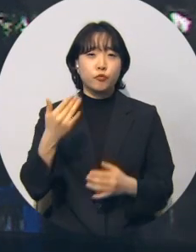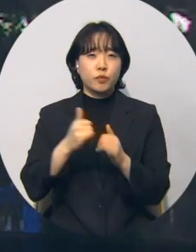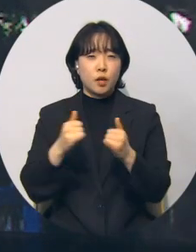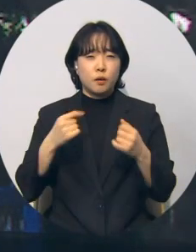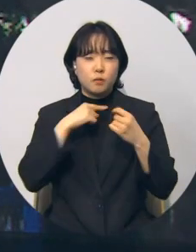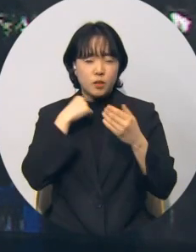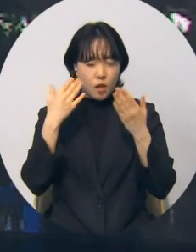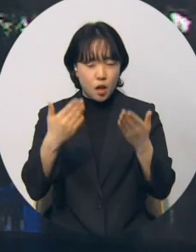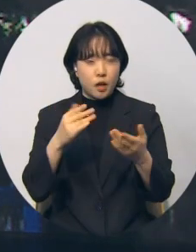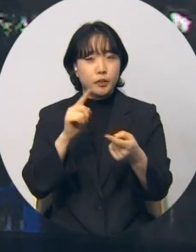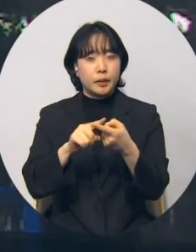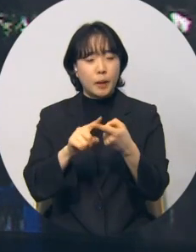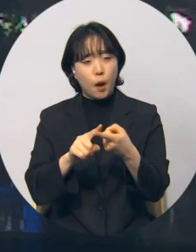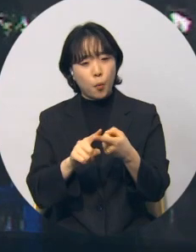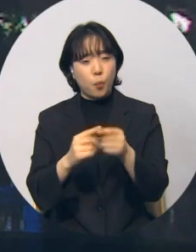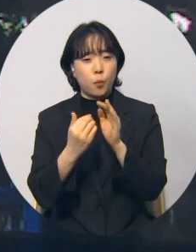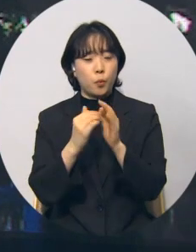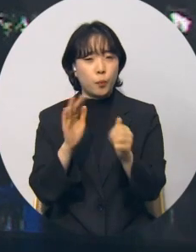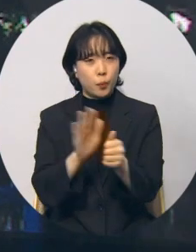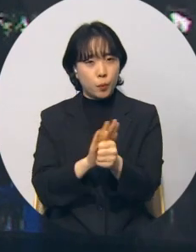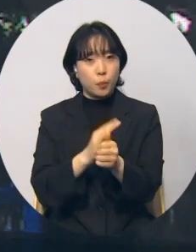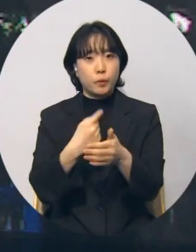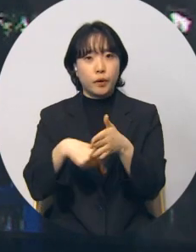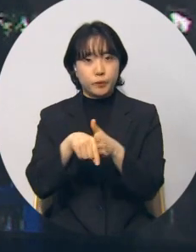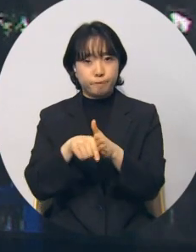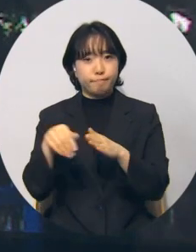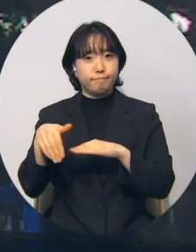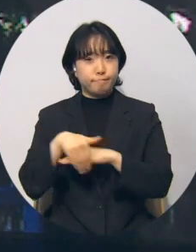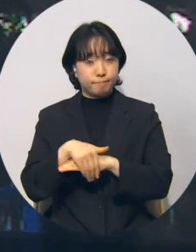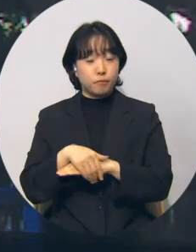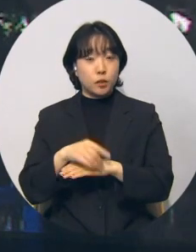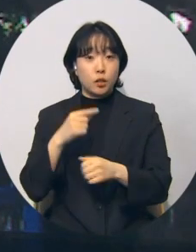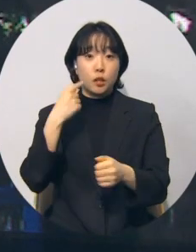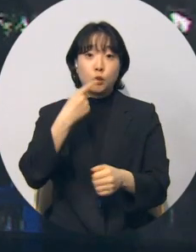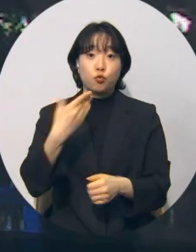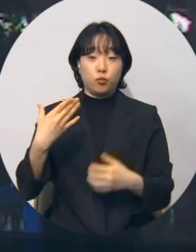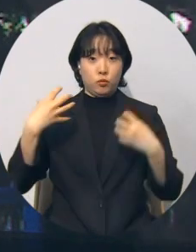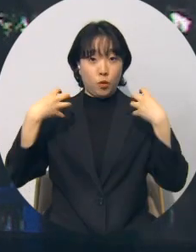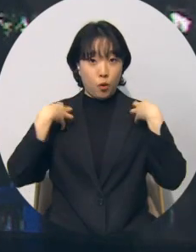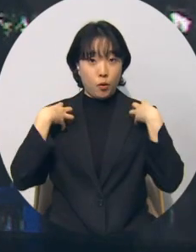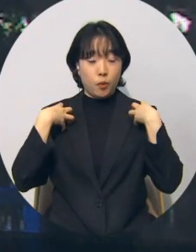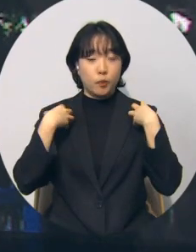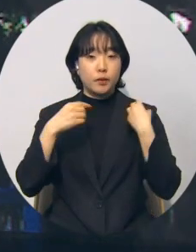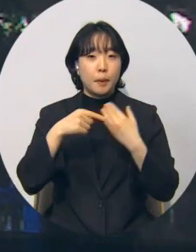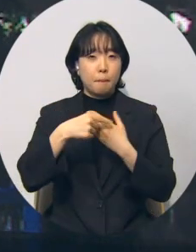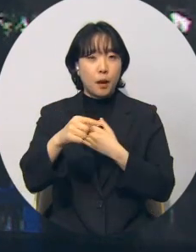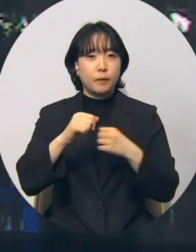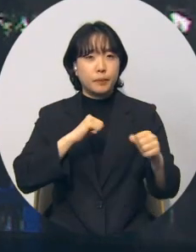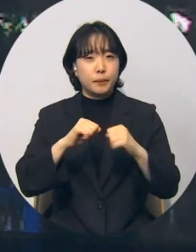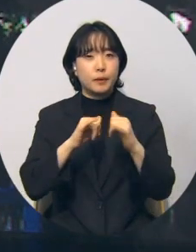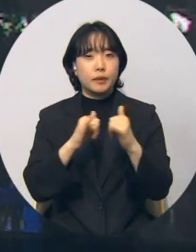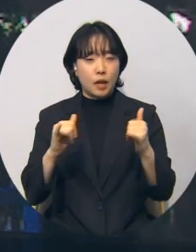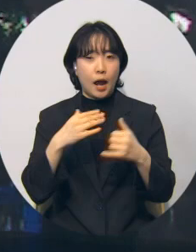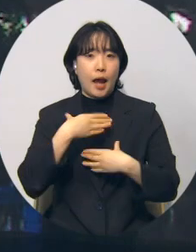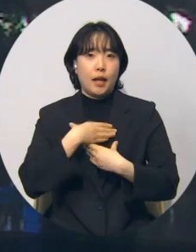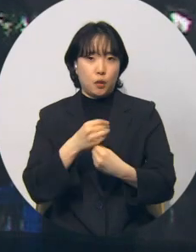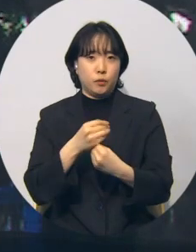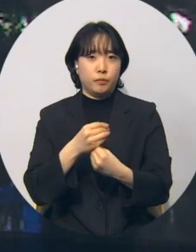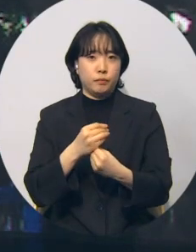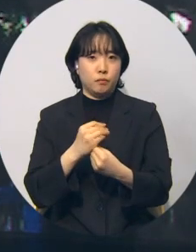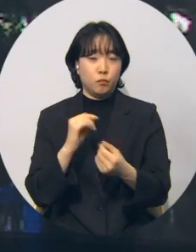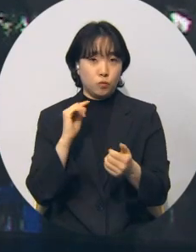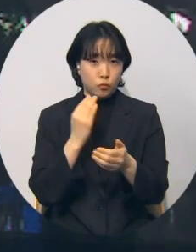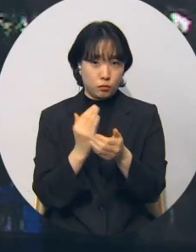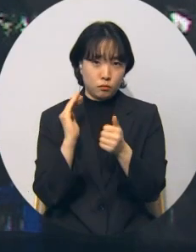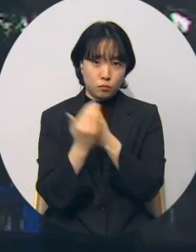대책을 마련하기로 한 소방청은 올해 정책 추진 계획에 현장 소방관의 안전 확보 방안을 우선적으로